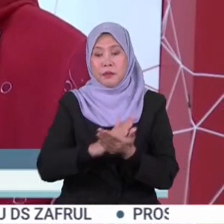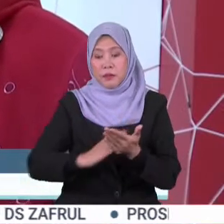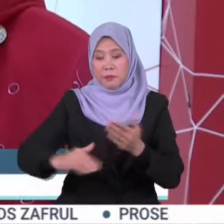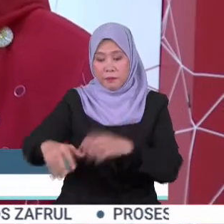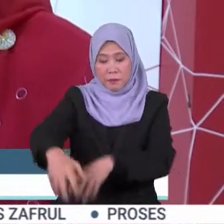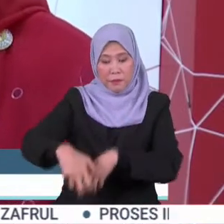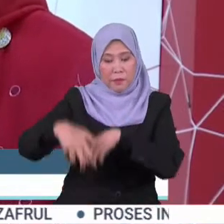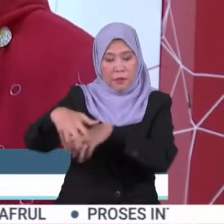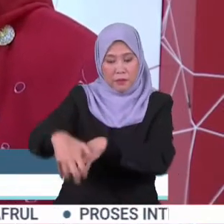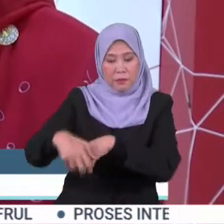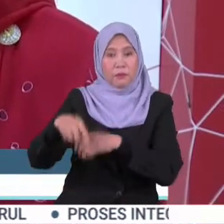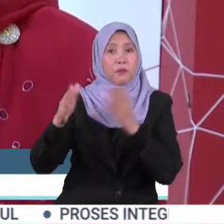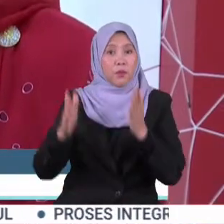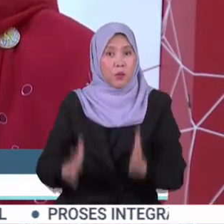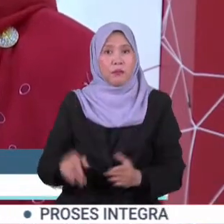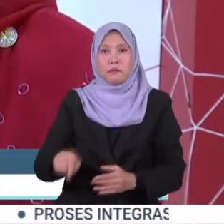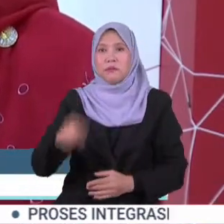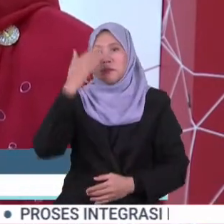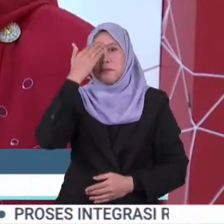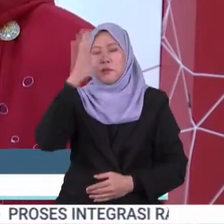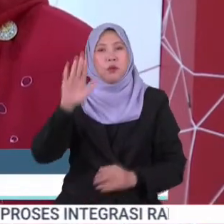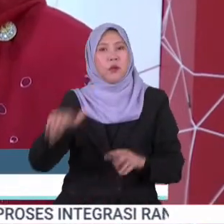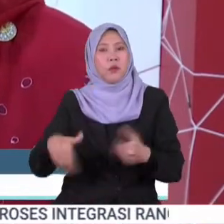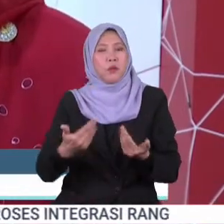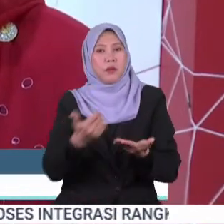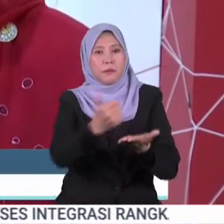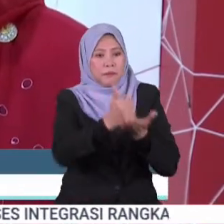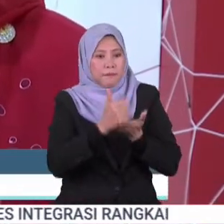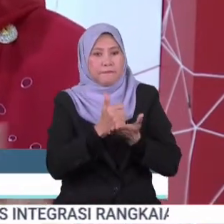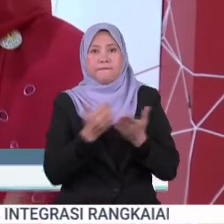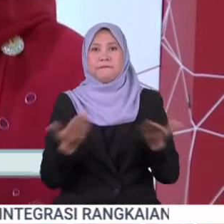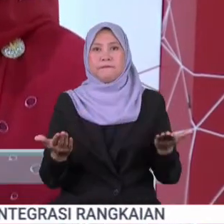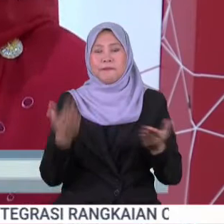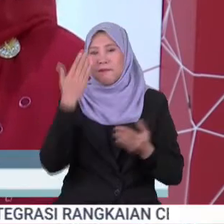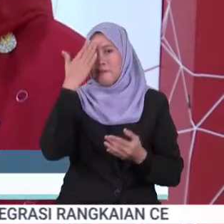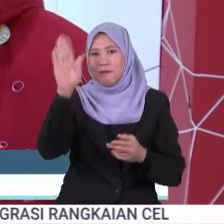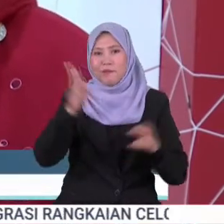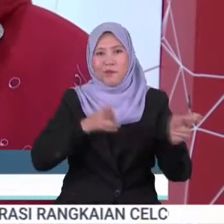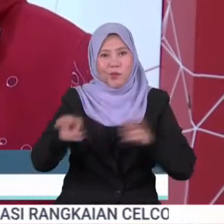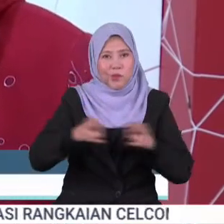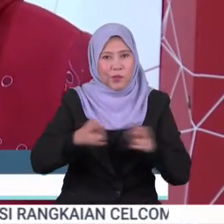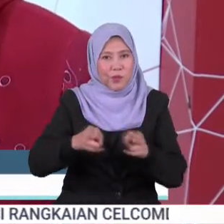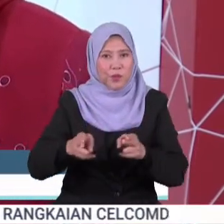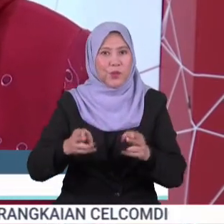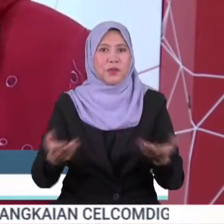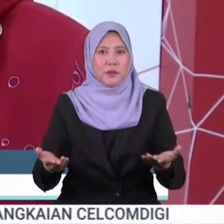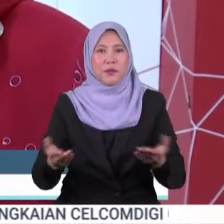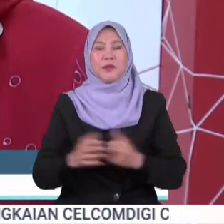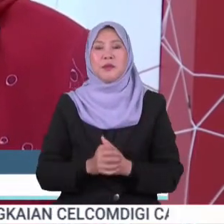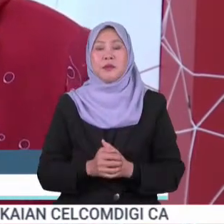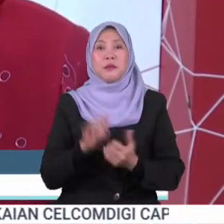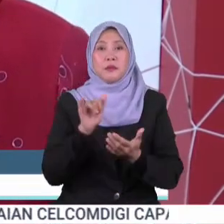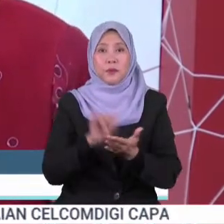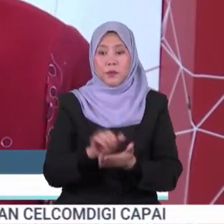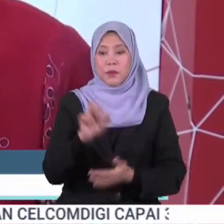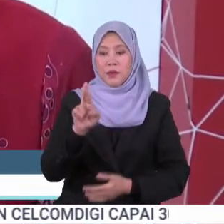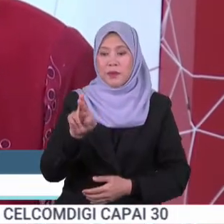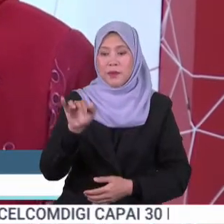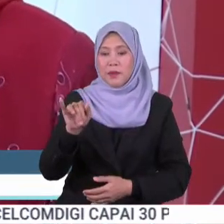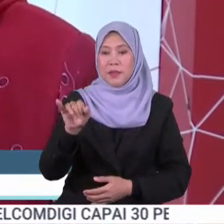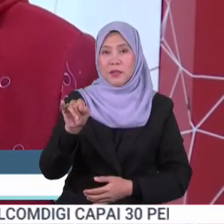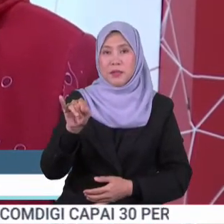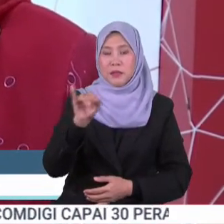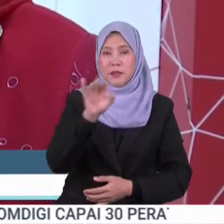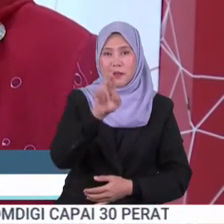pekebun kecil, dia tak tahu macam mana nak claim, macam mana nak uruskan. Yang itu Rizda